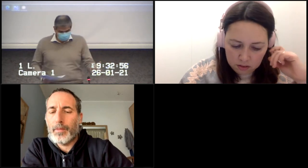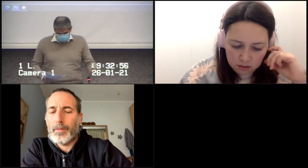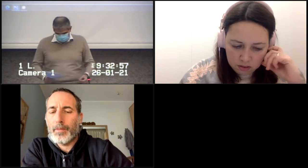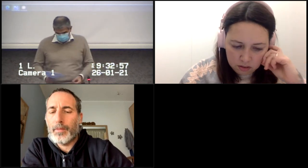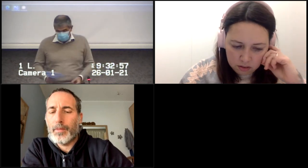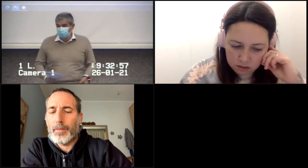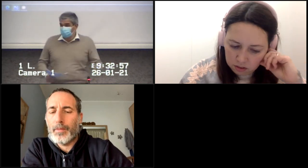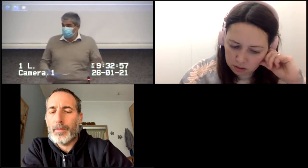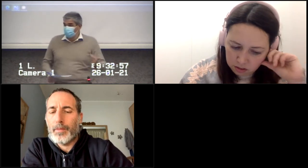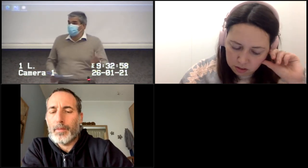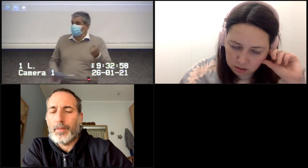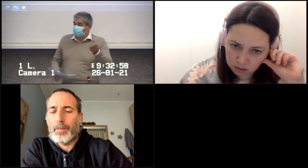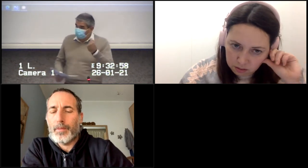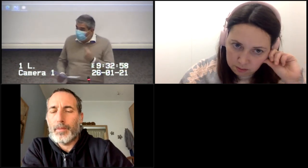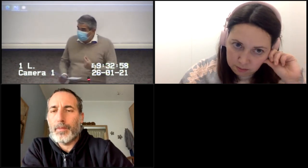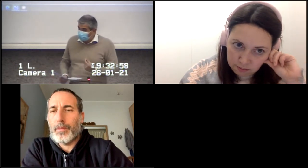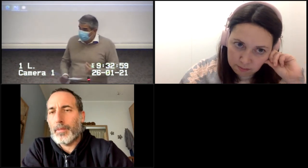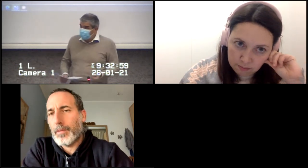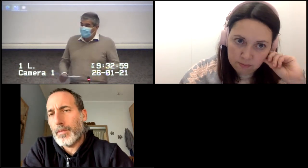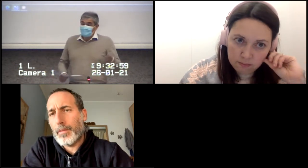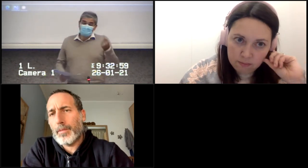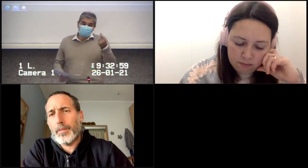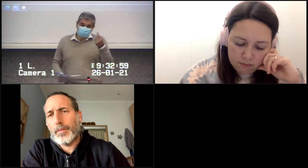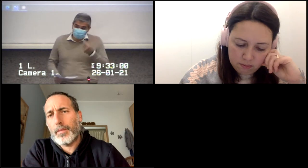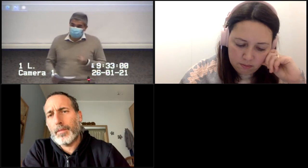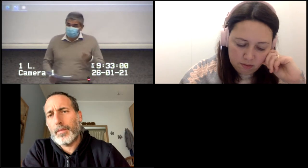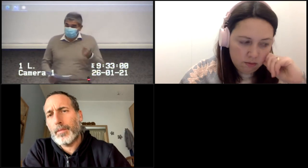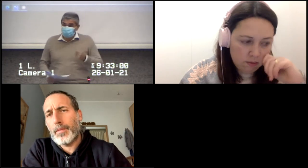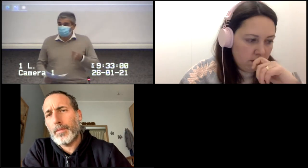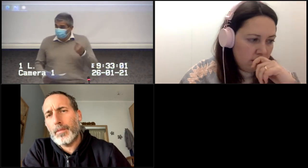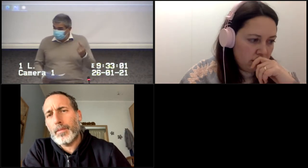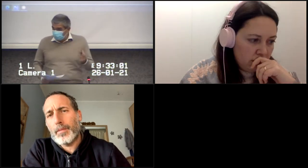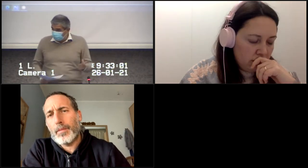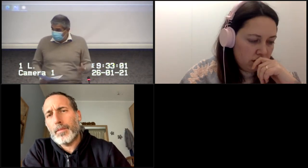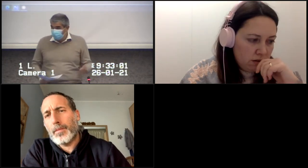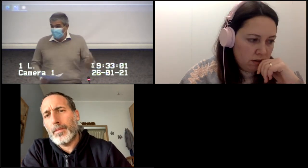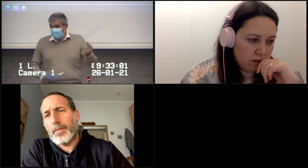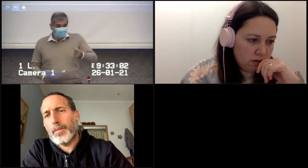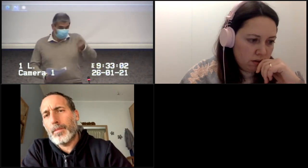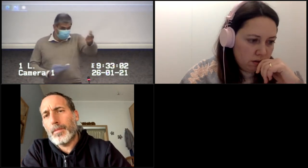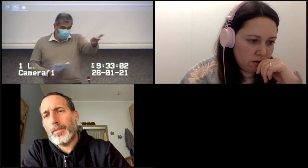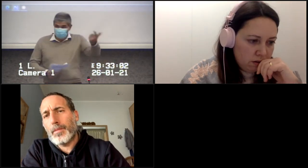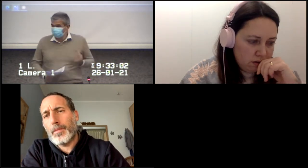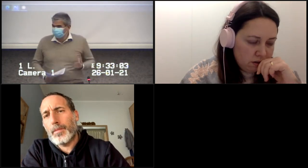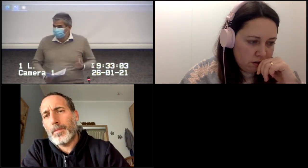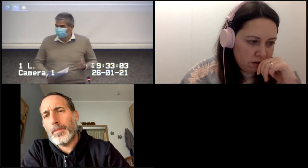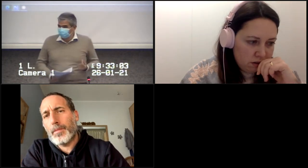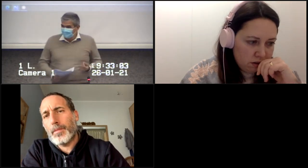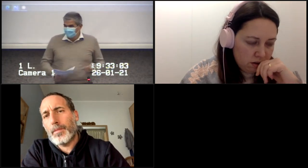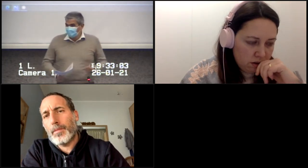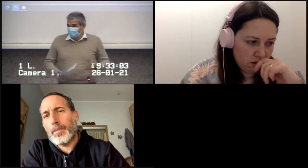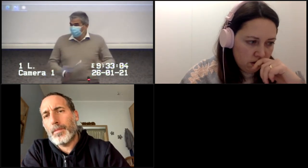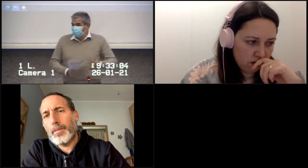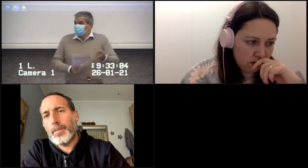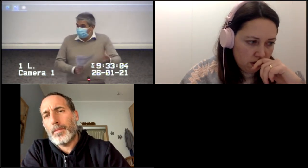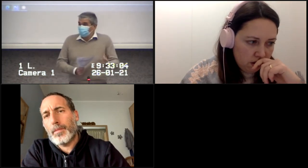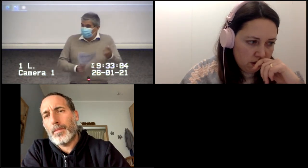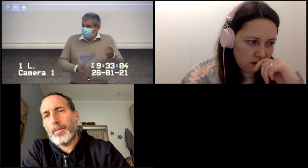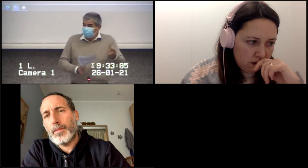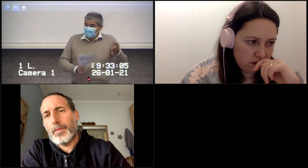per la nostra salute, e che quindi il recupero prevede anche, purtroppo, e qui abbiamo l'assessore Magro